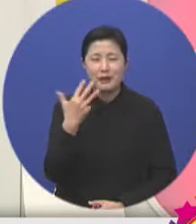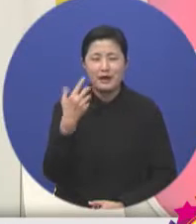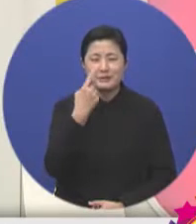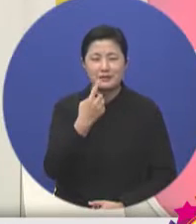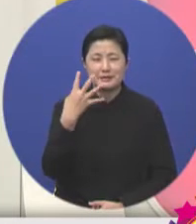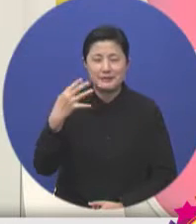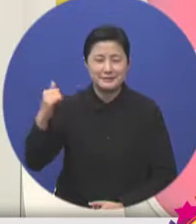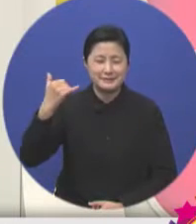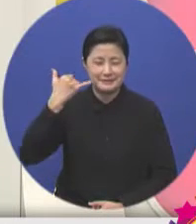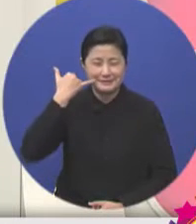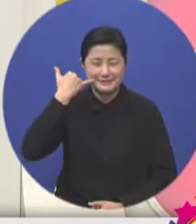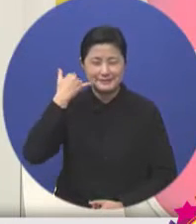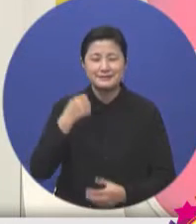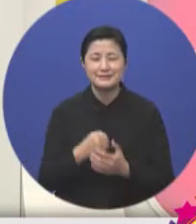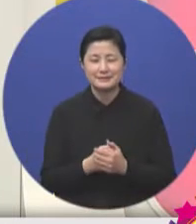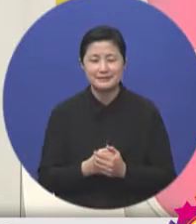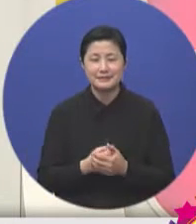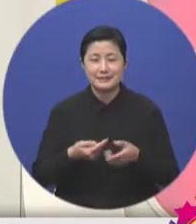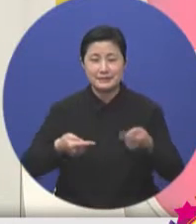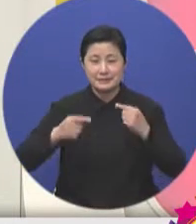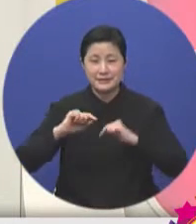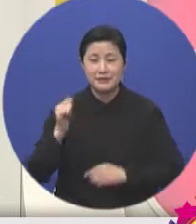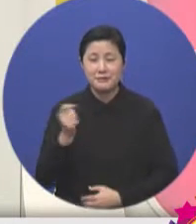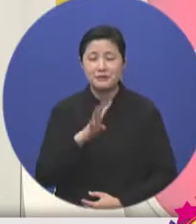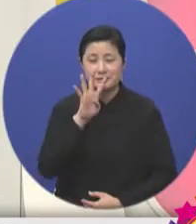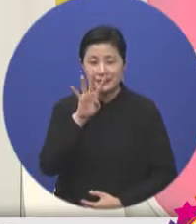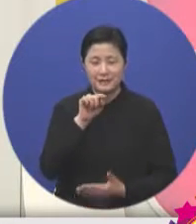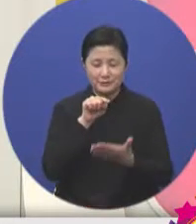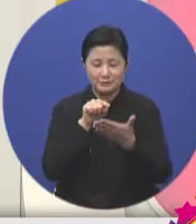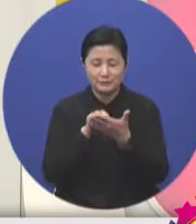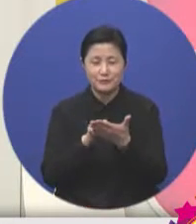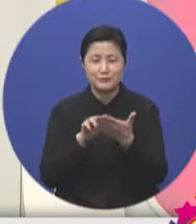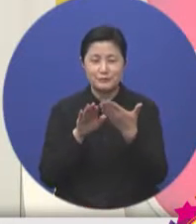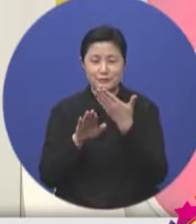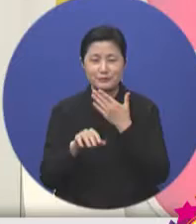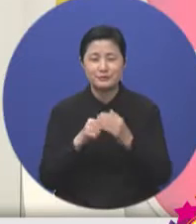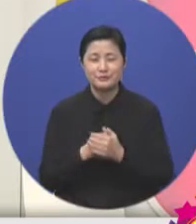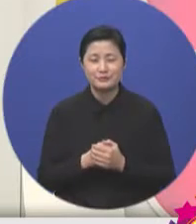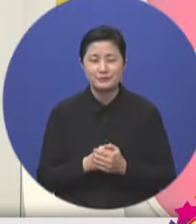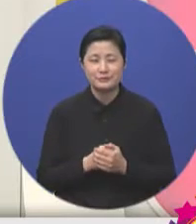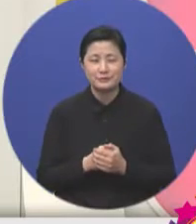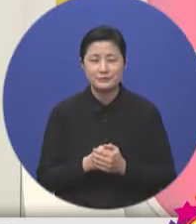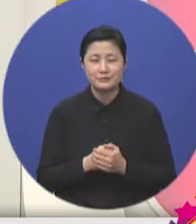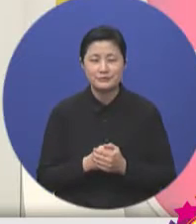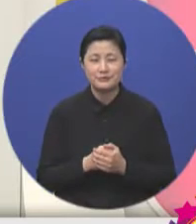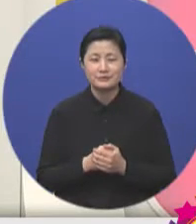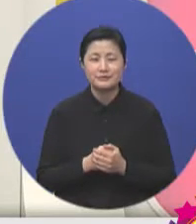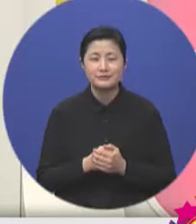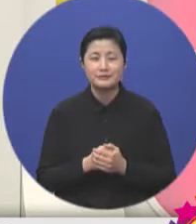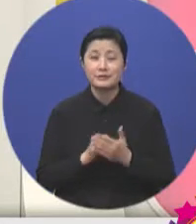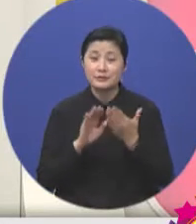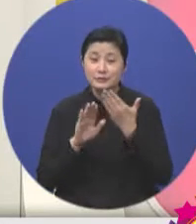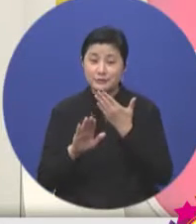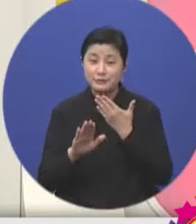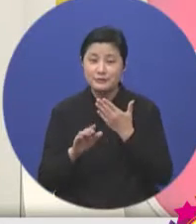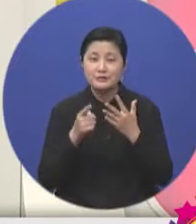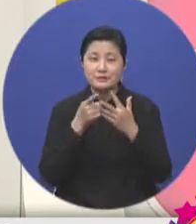060-608-1004 번으로 전화 주셔서요. 퀴즈 참여는 4번입니다. 4번으로 눌러주시면은요.